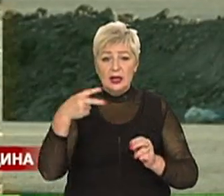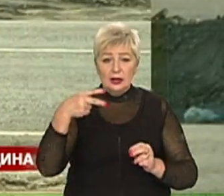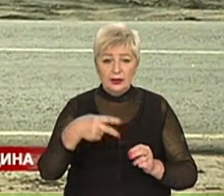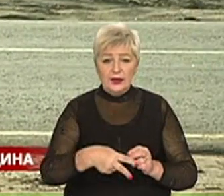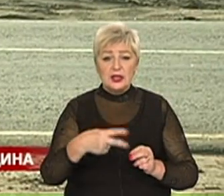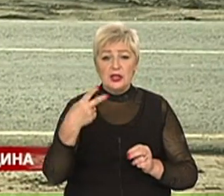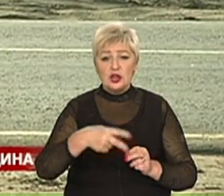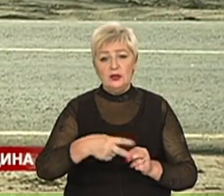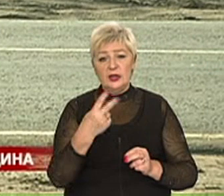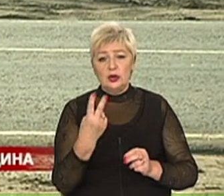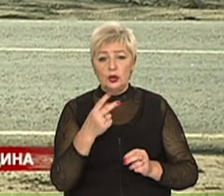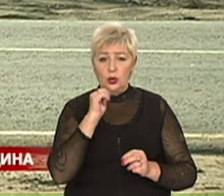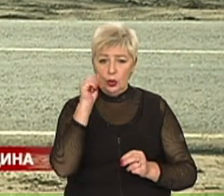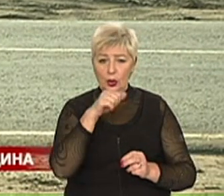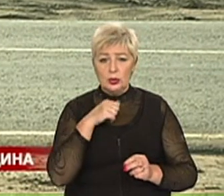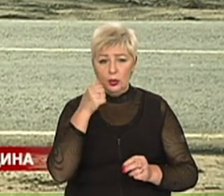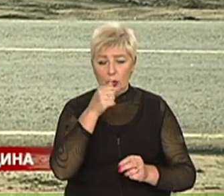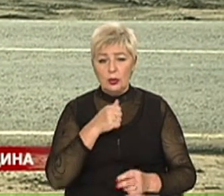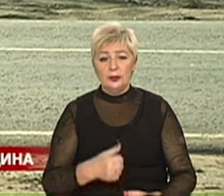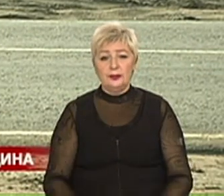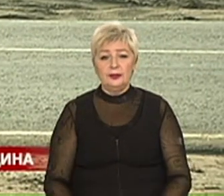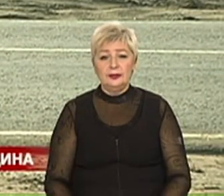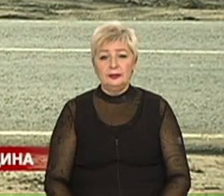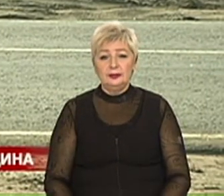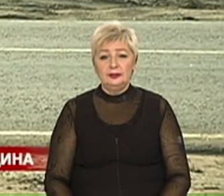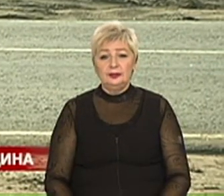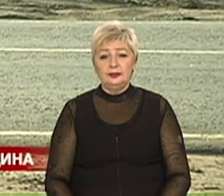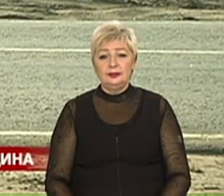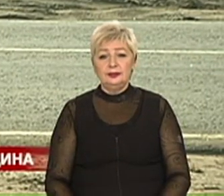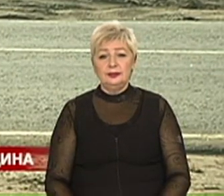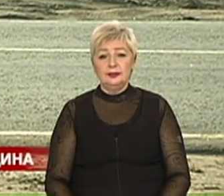2022 року. Людмила Литвиненко, Микола Шараєвський. Деталі.